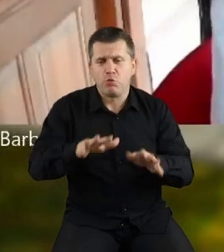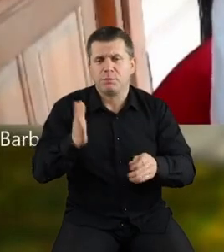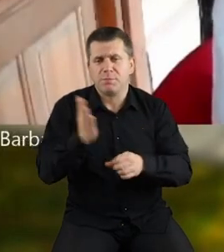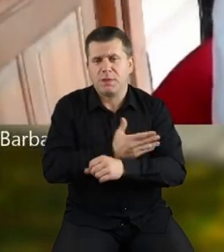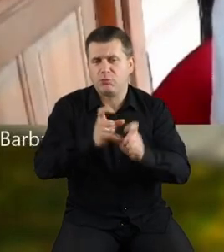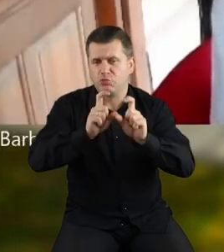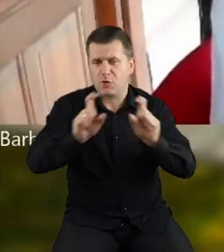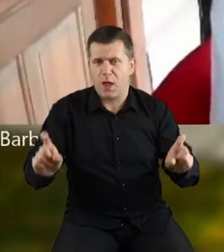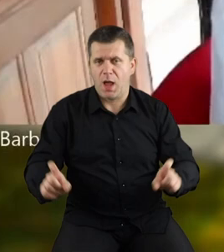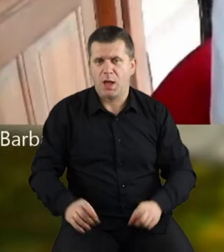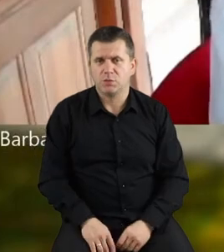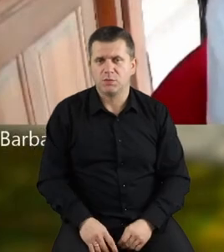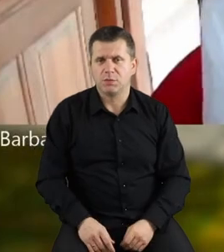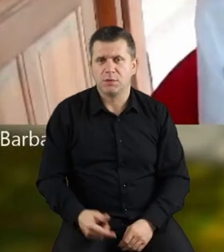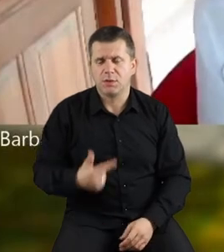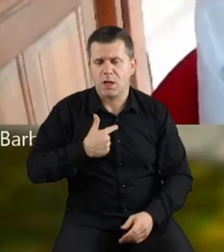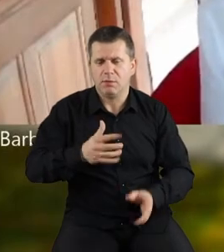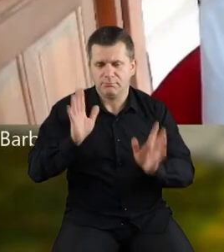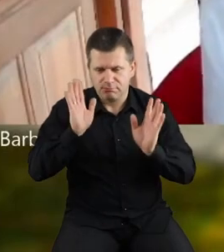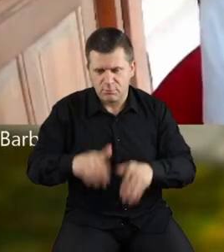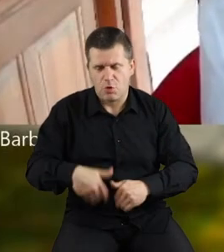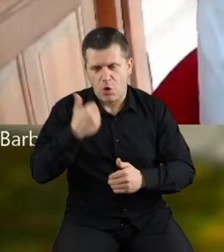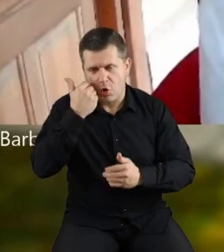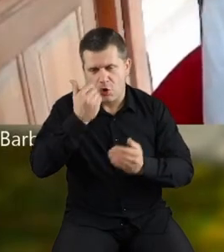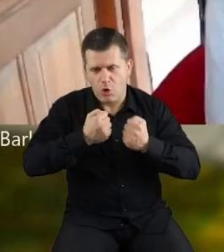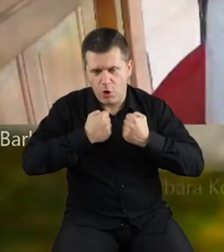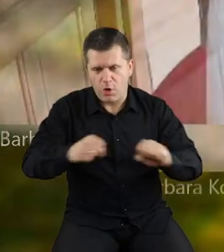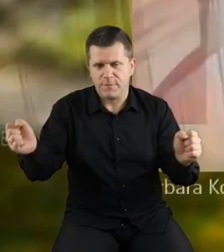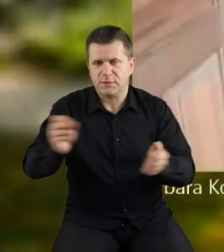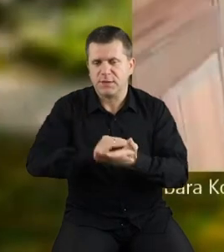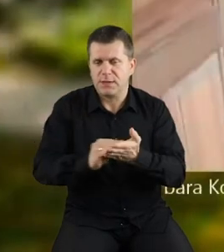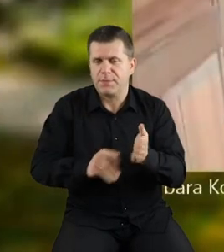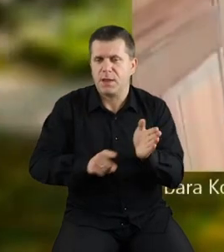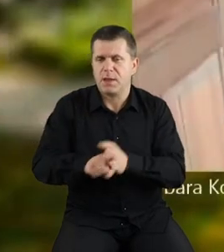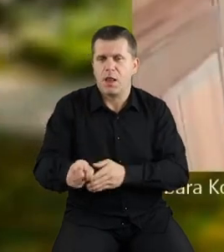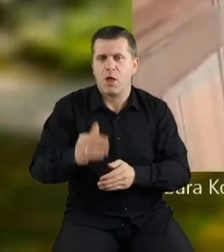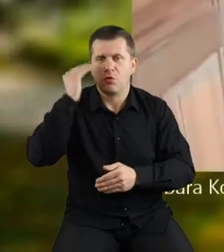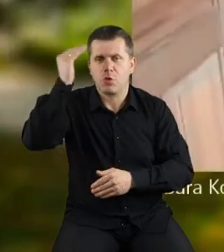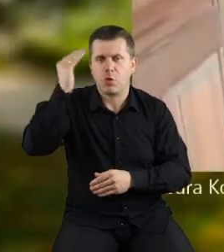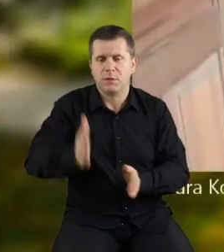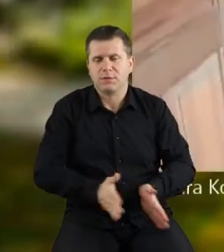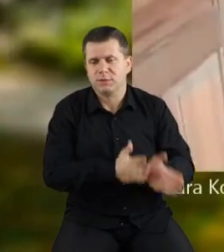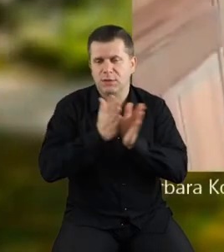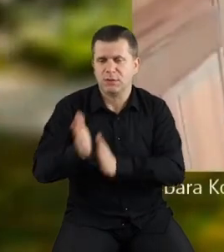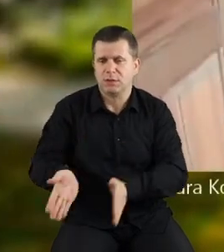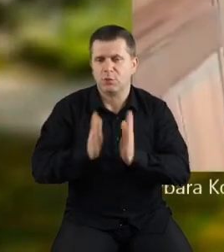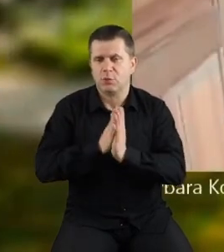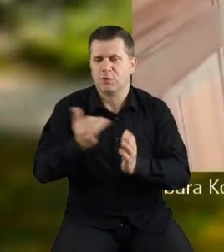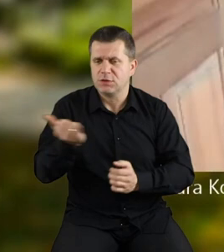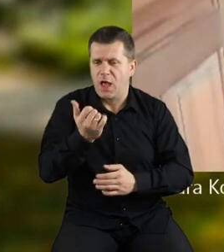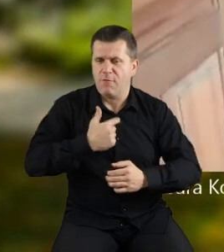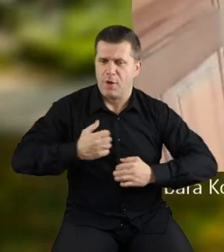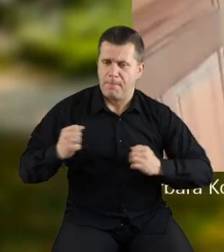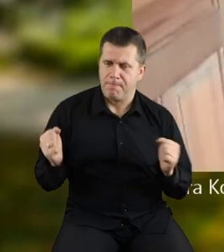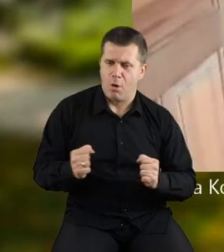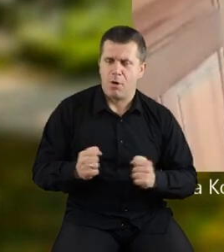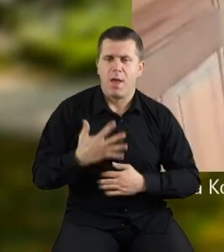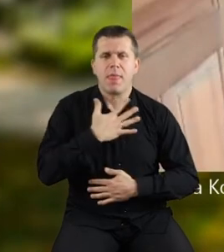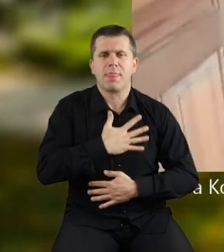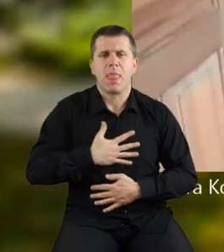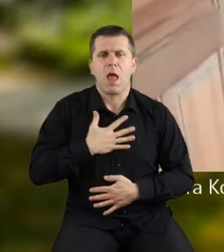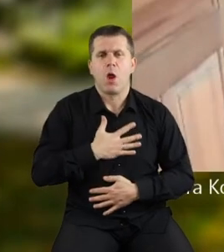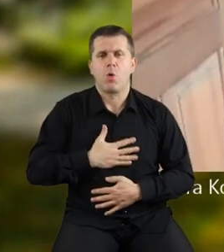ponieważ minęło sporo czasu, zanim ośmieliłam się napisać dla dorosłych kolejną książkę. Zawsze się